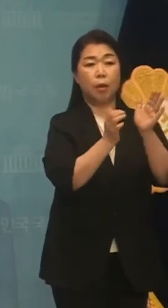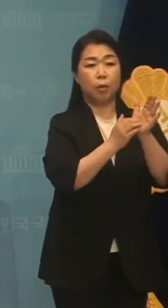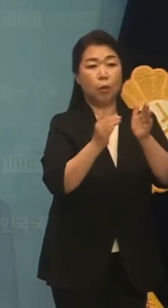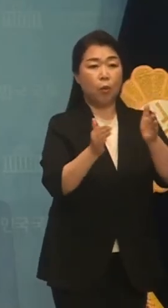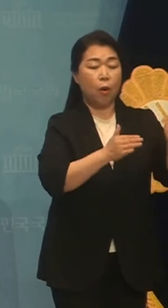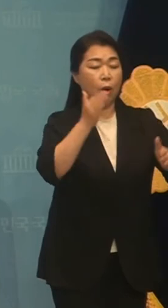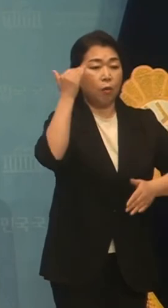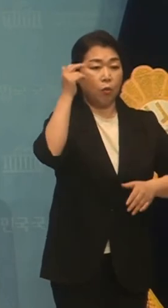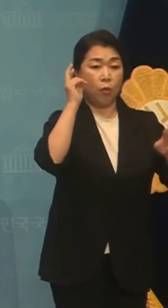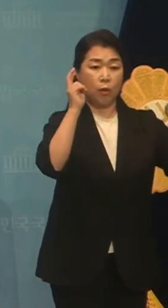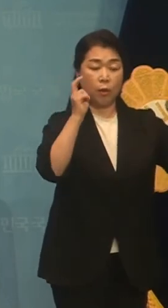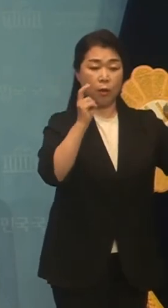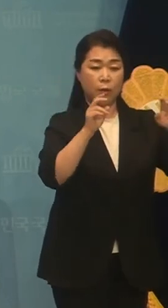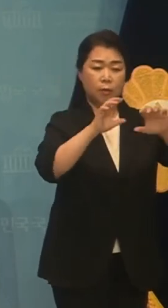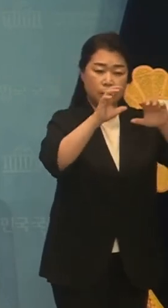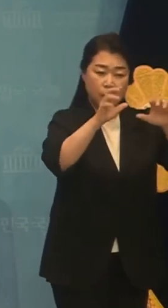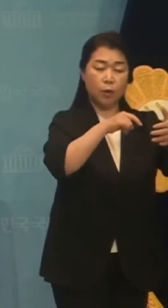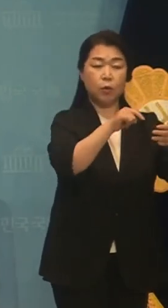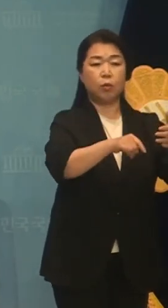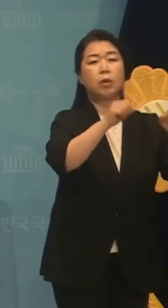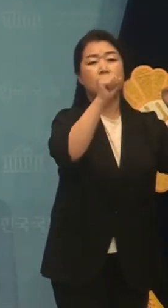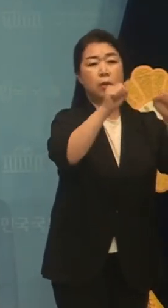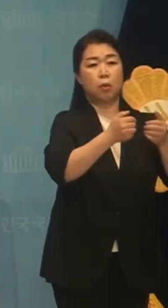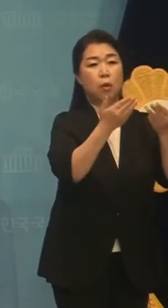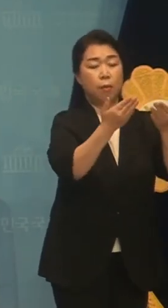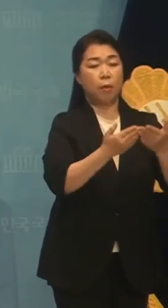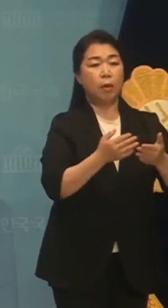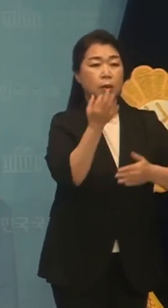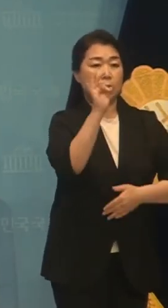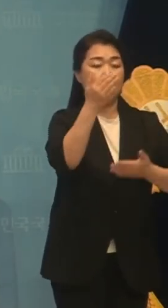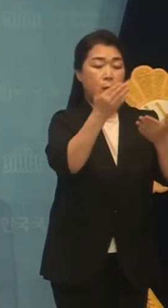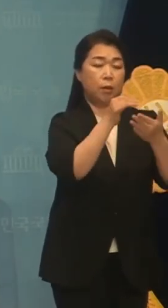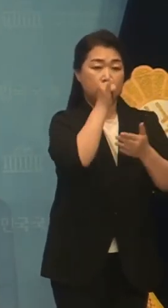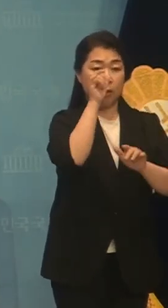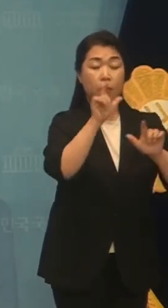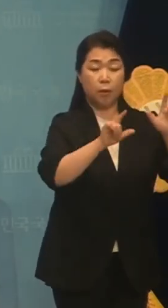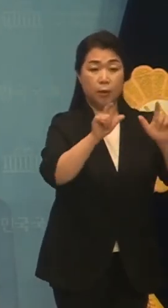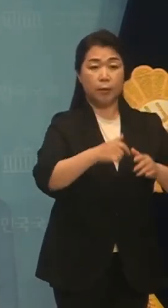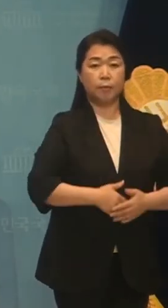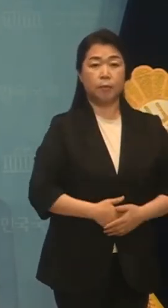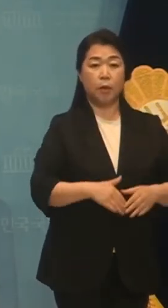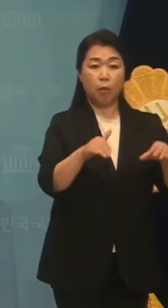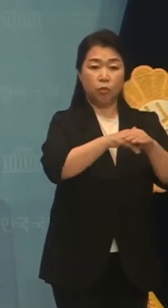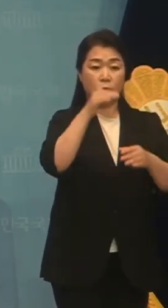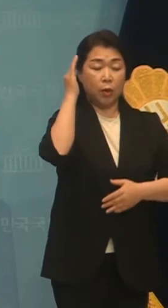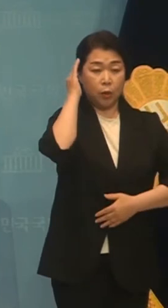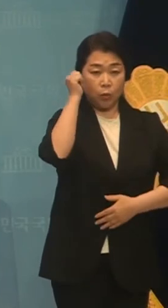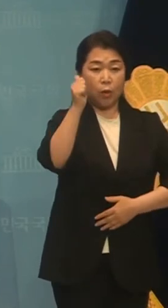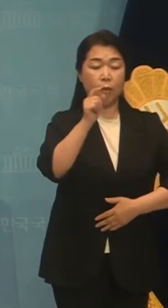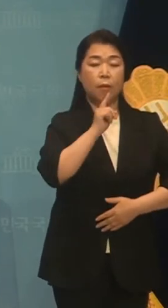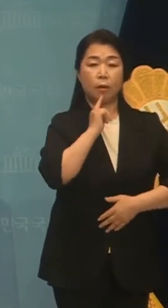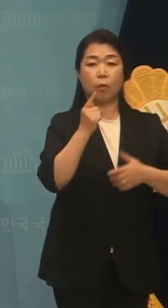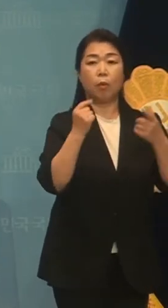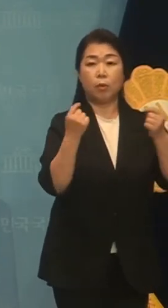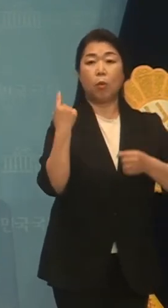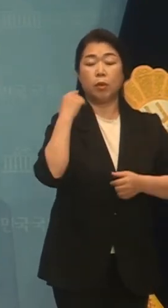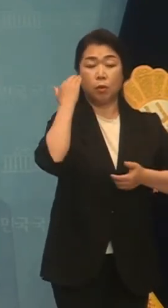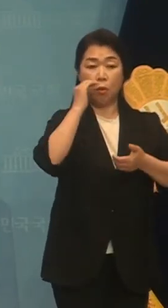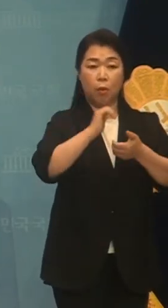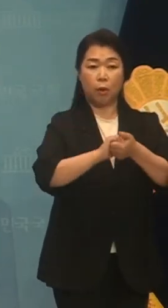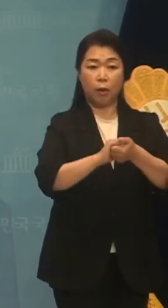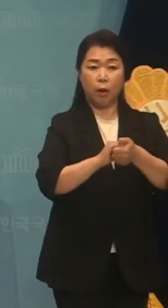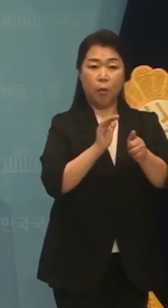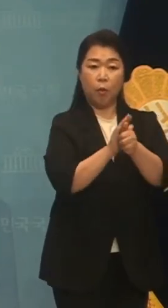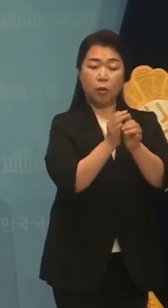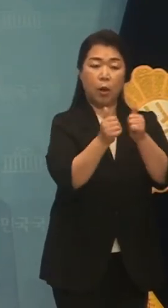우리나라 백신 회사들이 세계적으로 인정받고 있는 사안입니다. 문재인 대통령께서도요, 어제 청와대